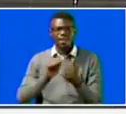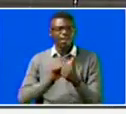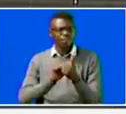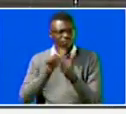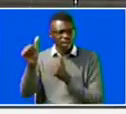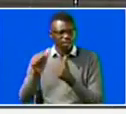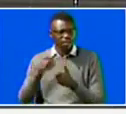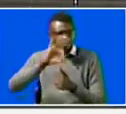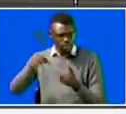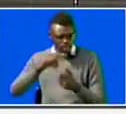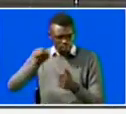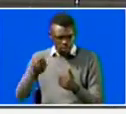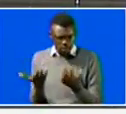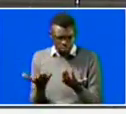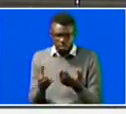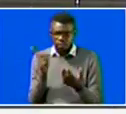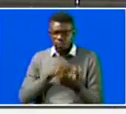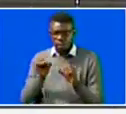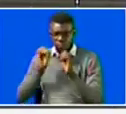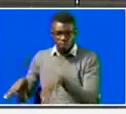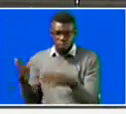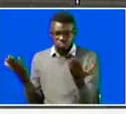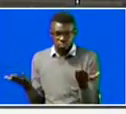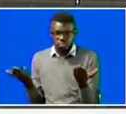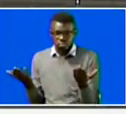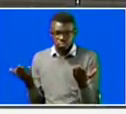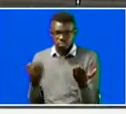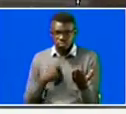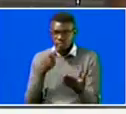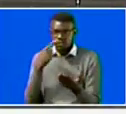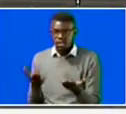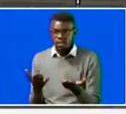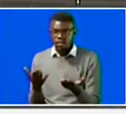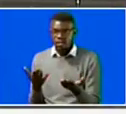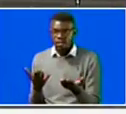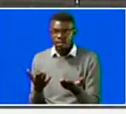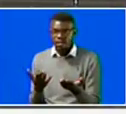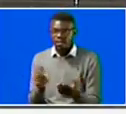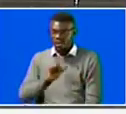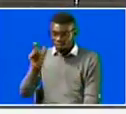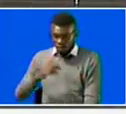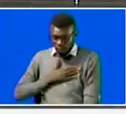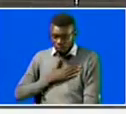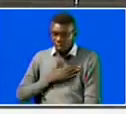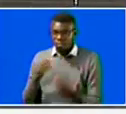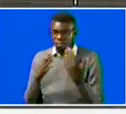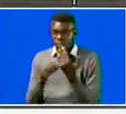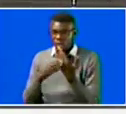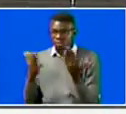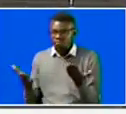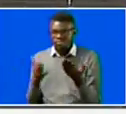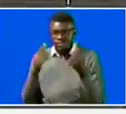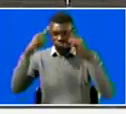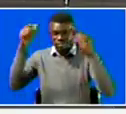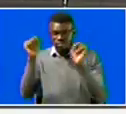300,050 miles unatupa. Unaona? Miza kawambia kukua original ndio kitu poa. Kuiga hawezi because